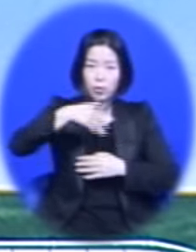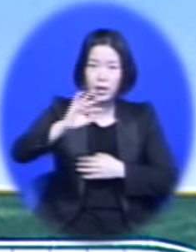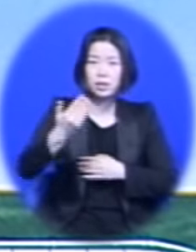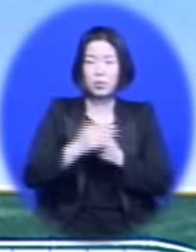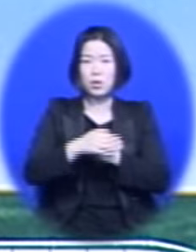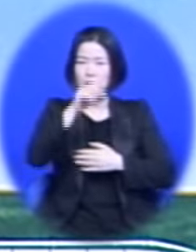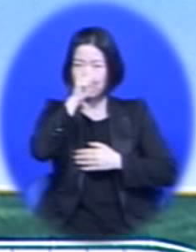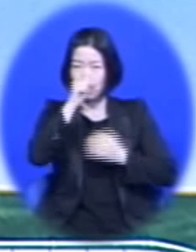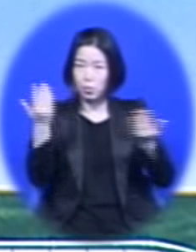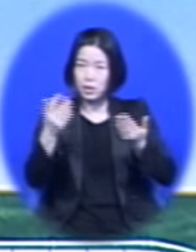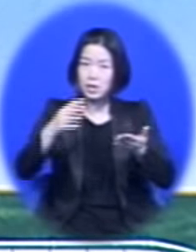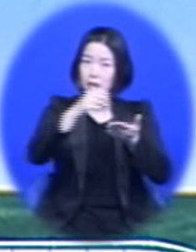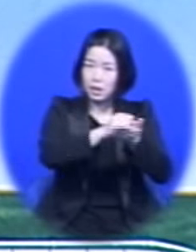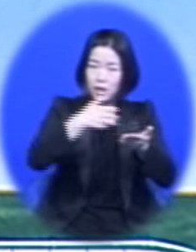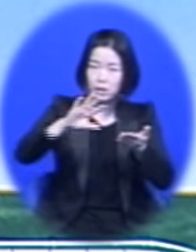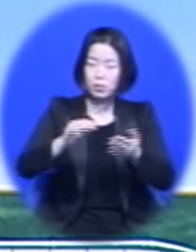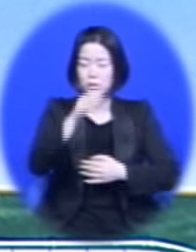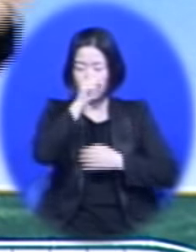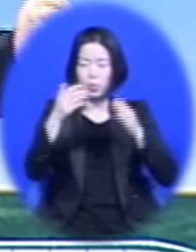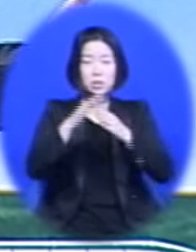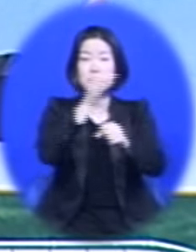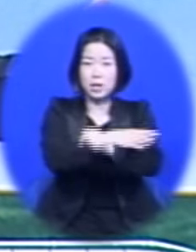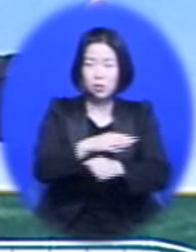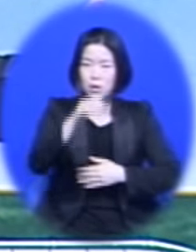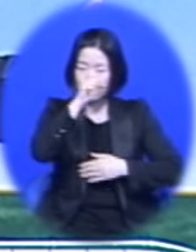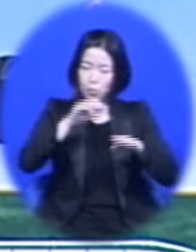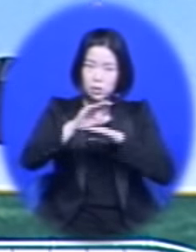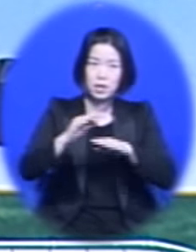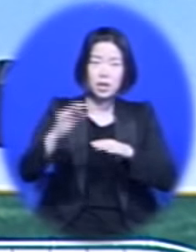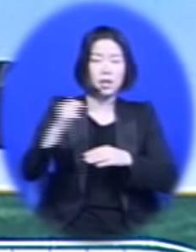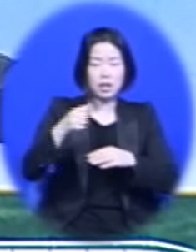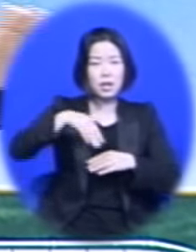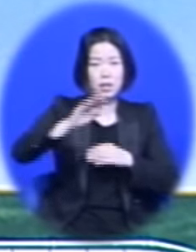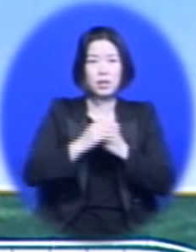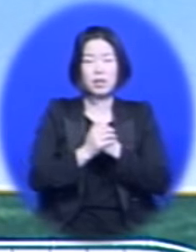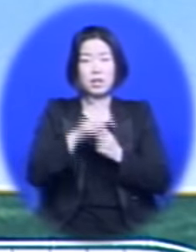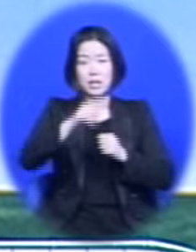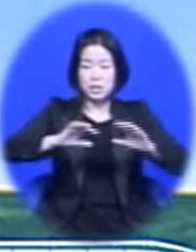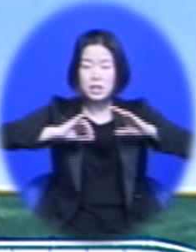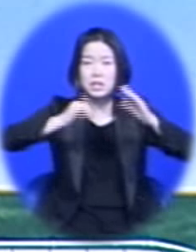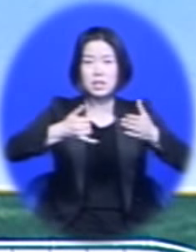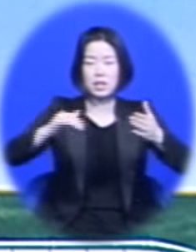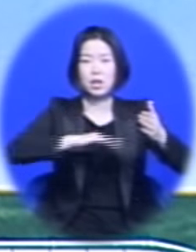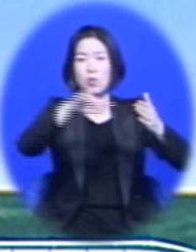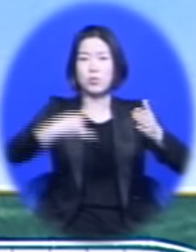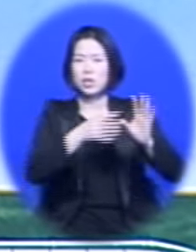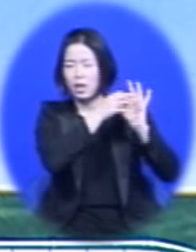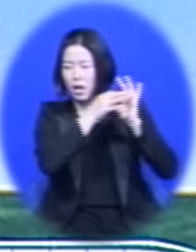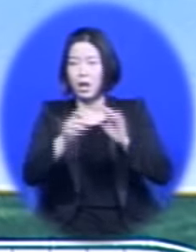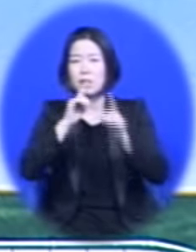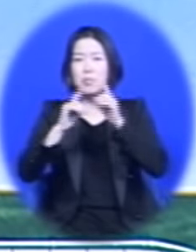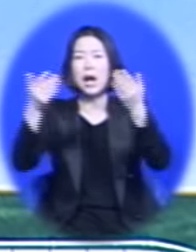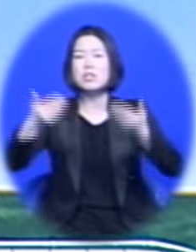좋은 직장 얻어야 됩니다. 좋은 집 사야 됩니다. 좋은 차 타고 다녀야 됩니다. 이 세상이 우리에게 계속해서